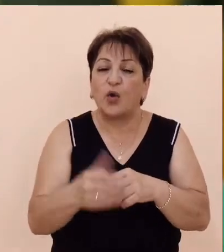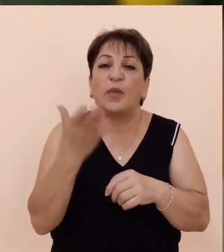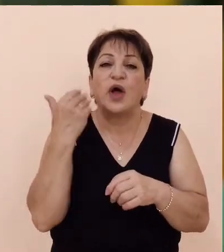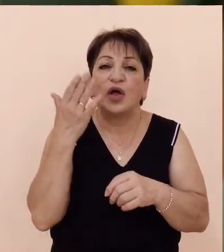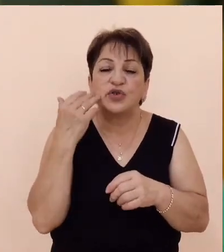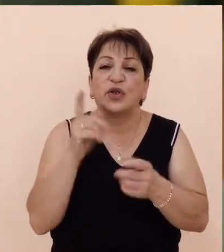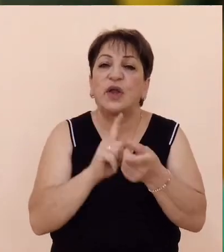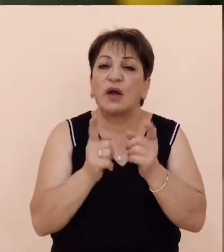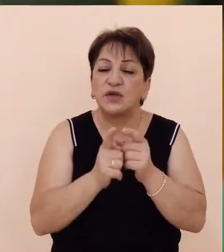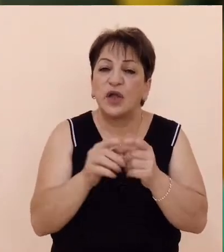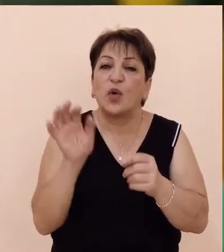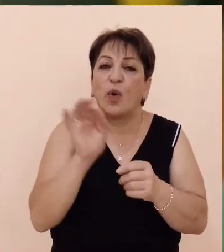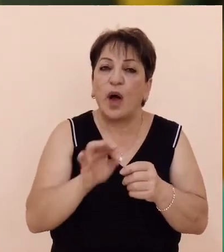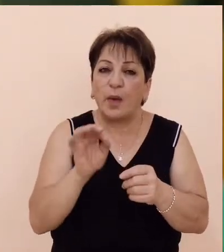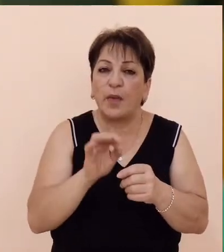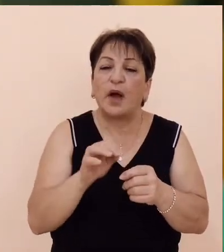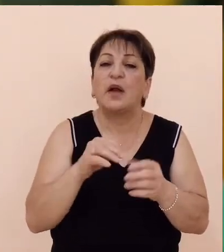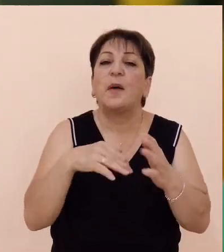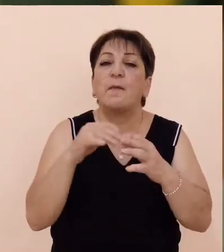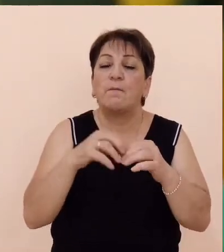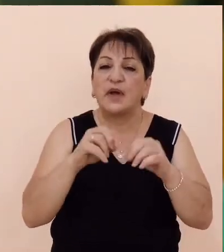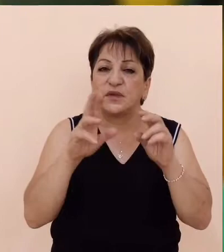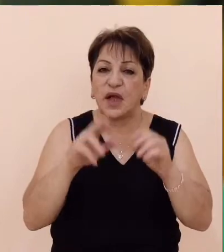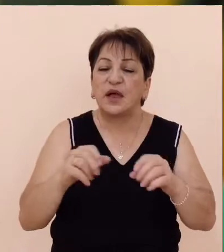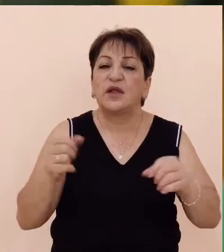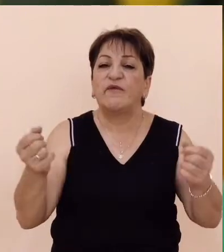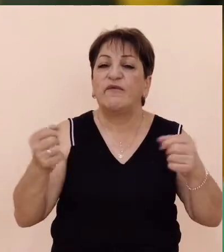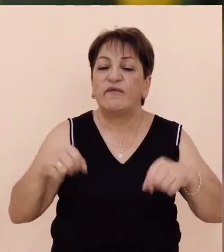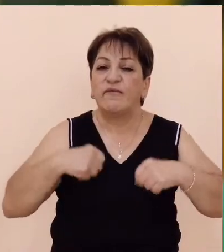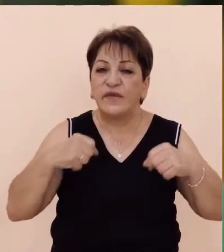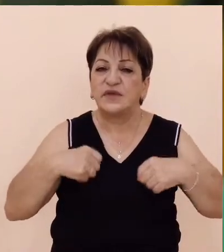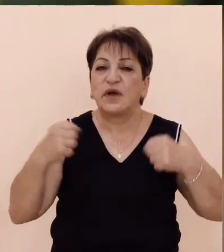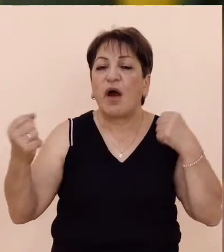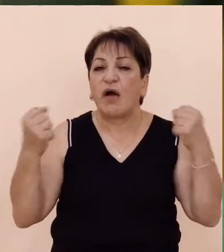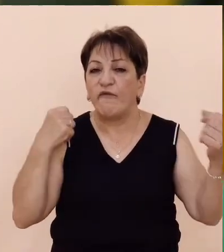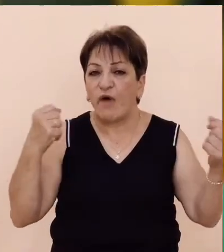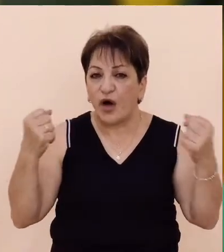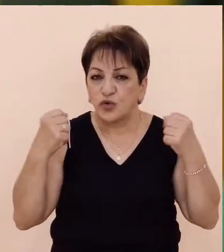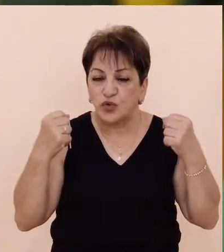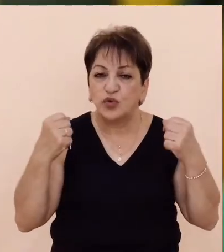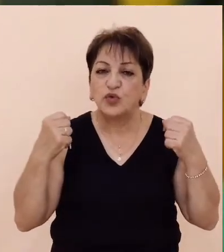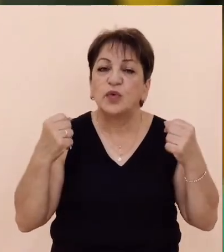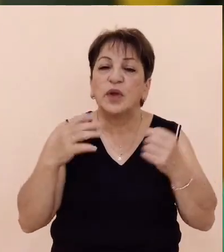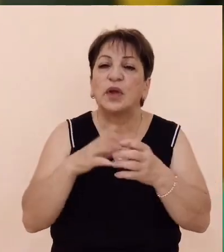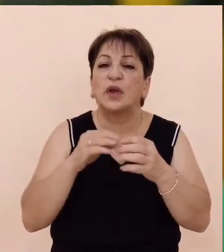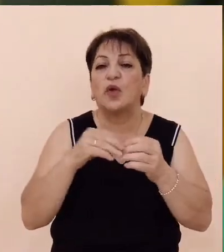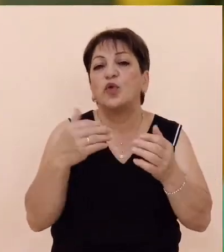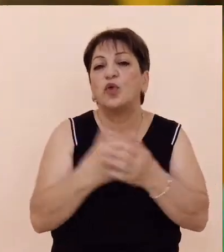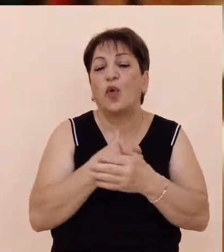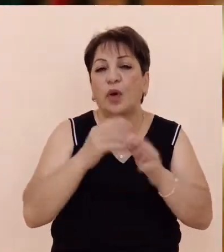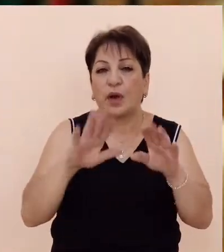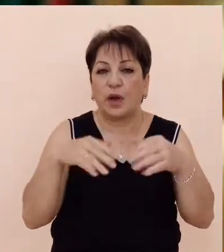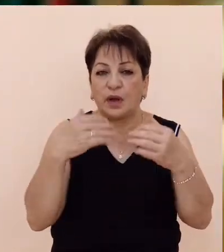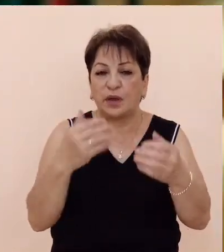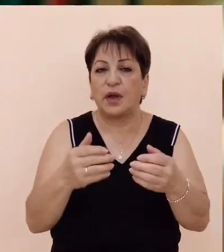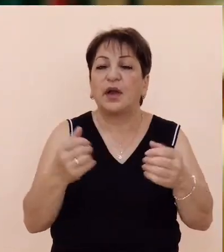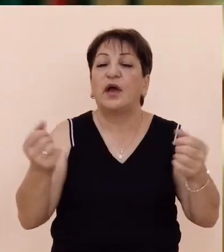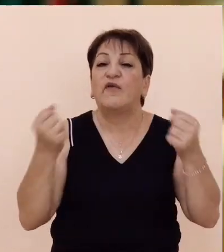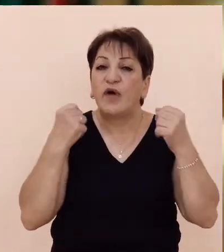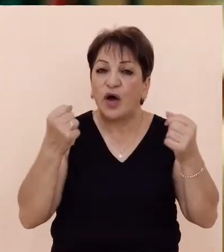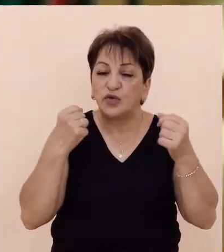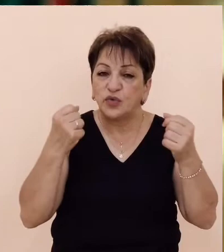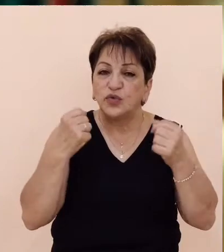դյուրին դարձնելու համար մասնագետը ֆիզիկական վարժությունների նոր համալիր կառաջարկի։ Նախավաժանքի